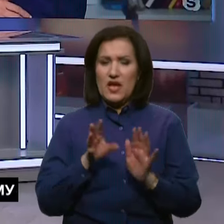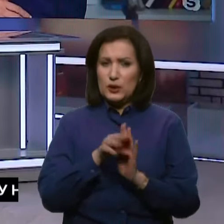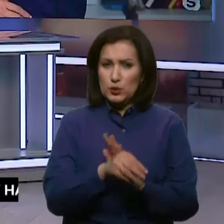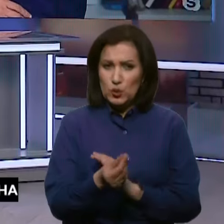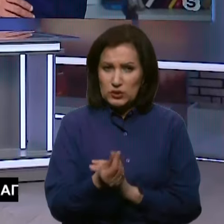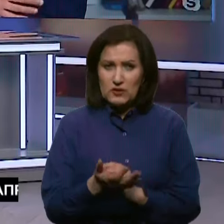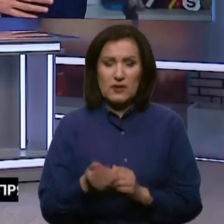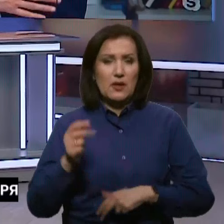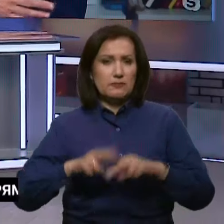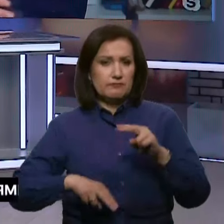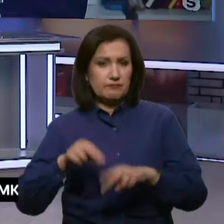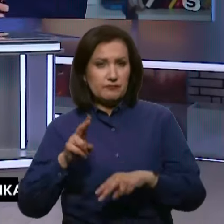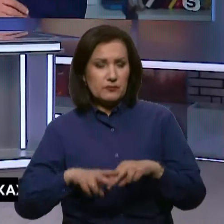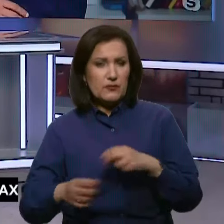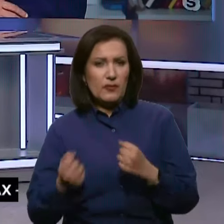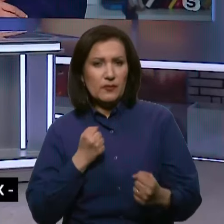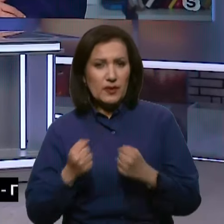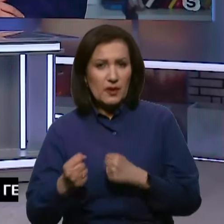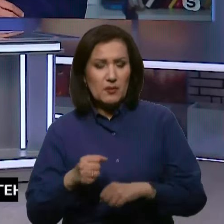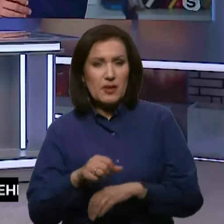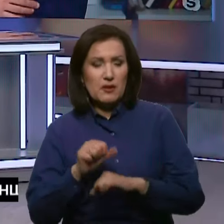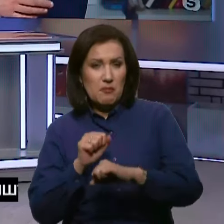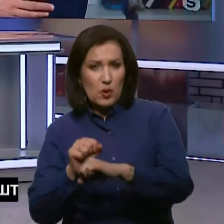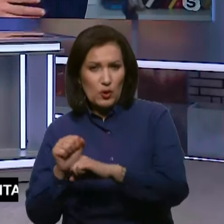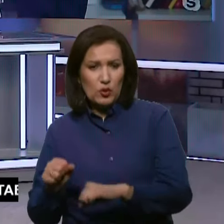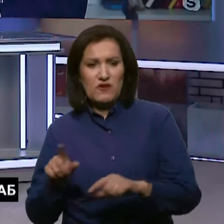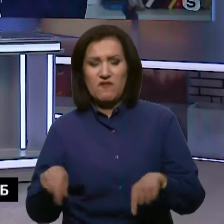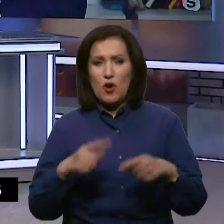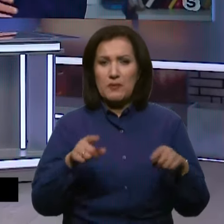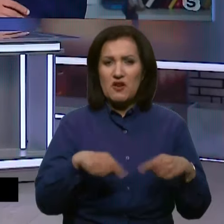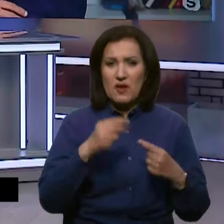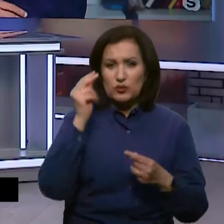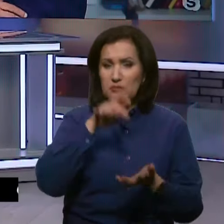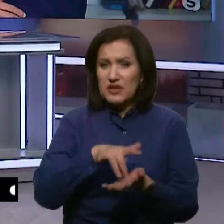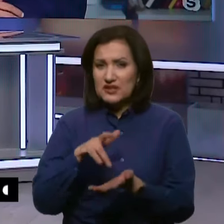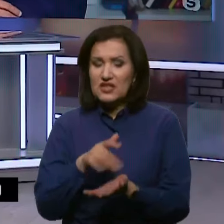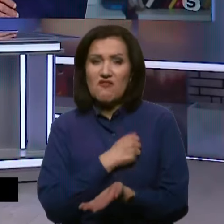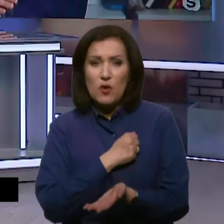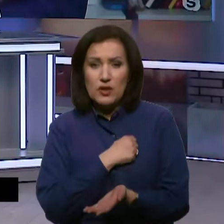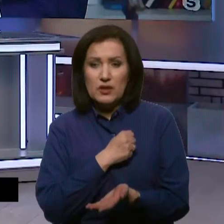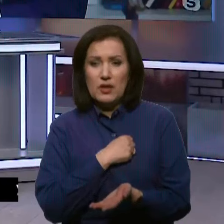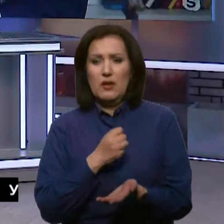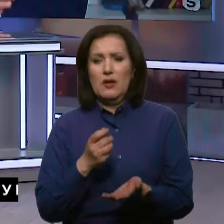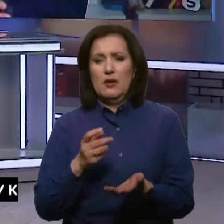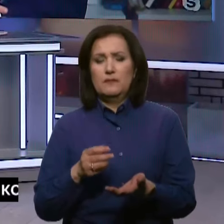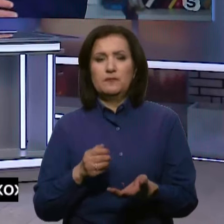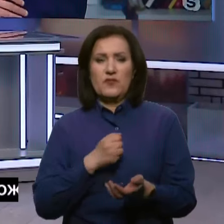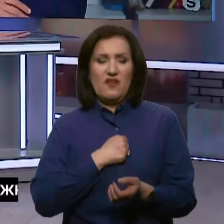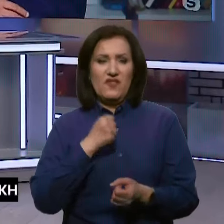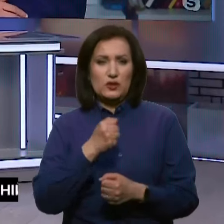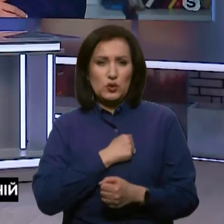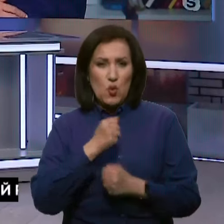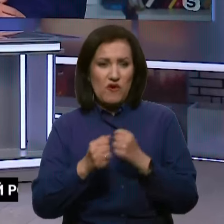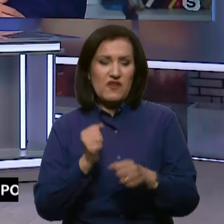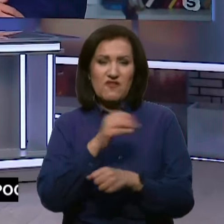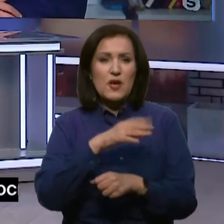ресурсов, будову узмацняльных районов, формирование учебных центров военных, накирование белорусских войсковых